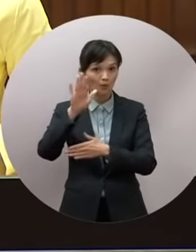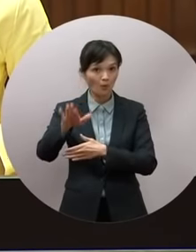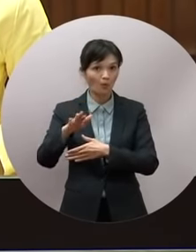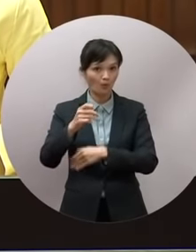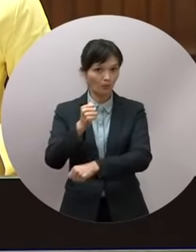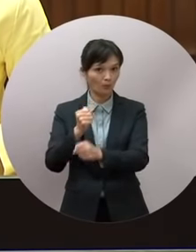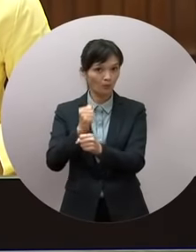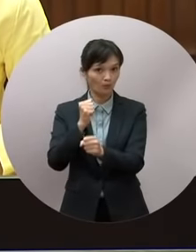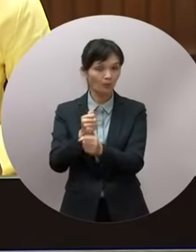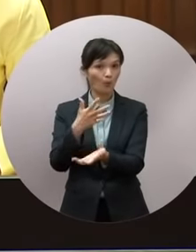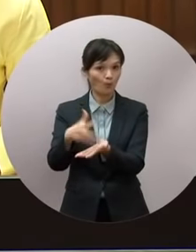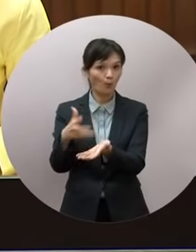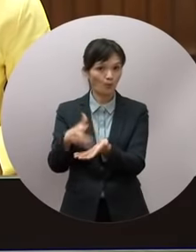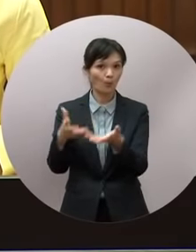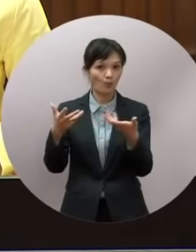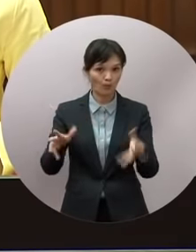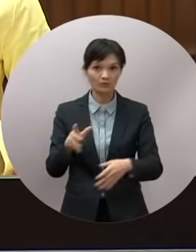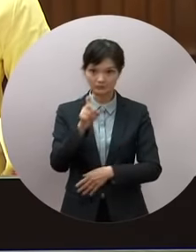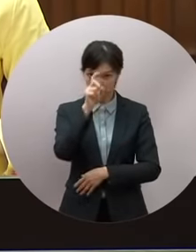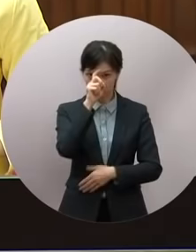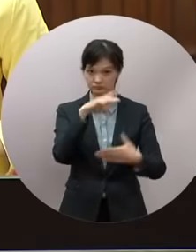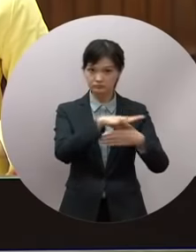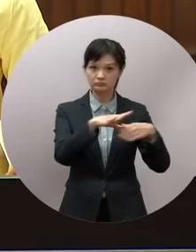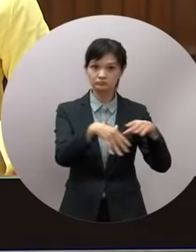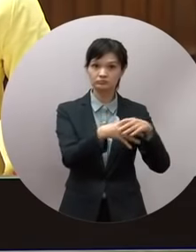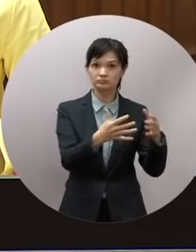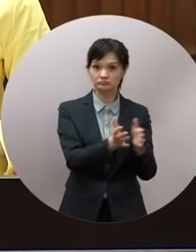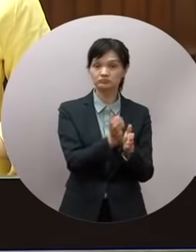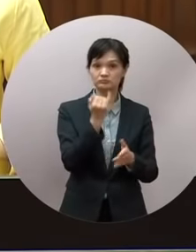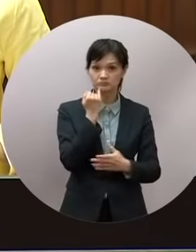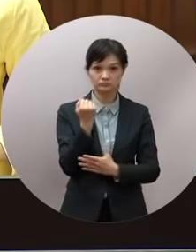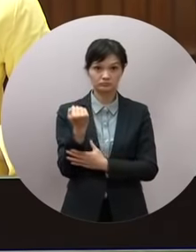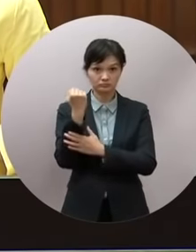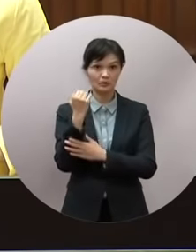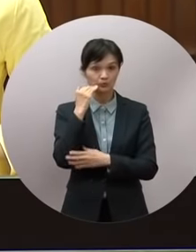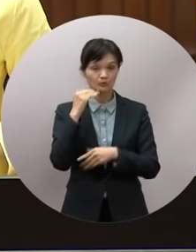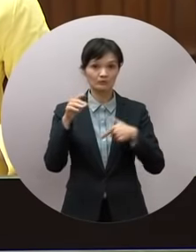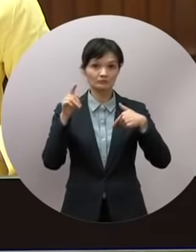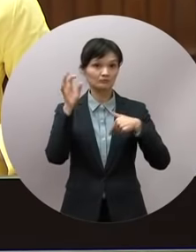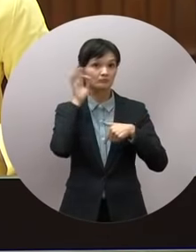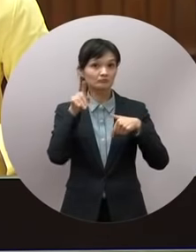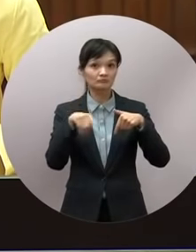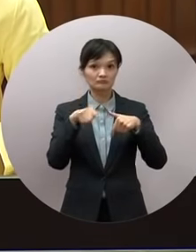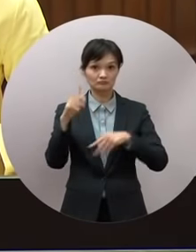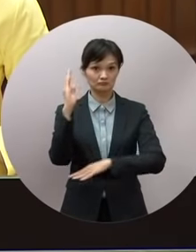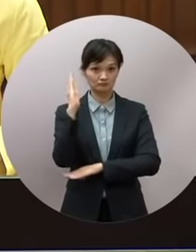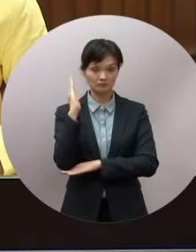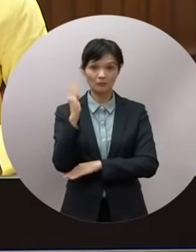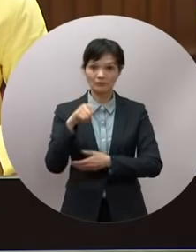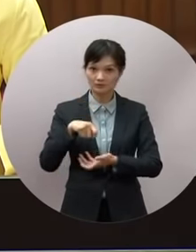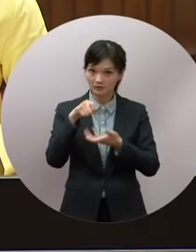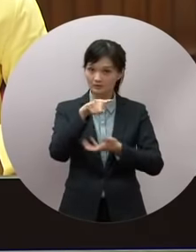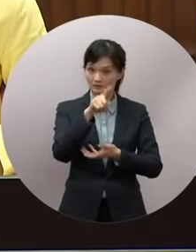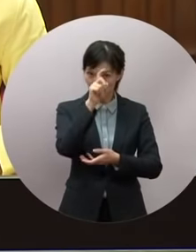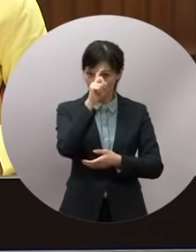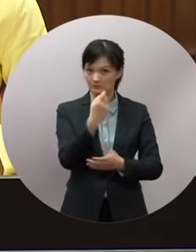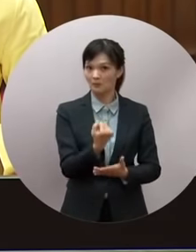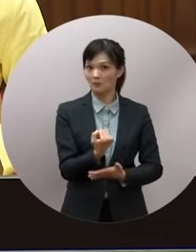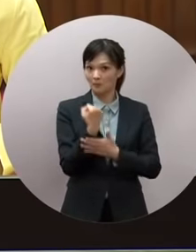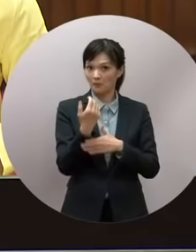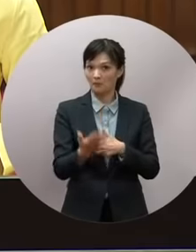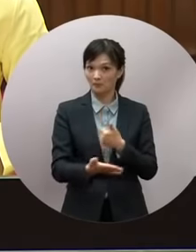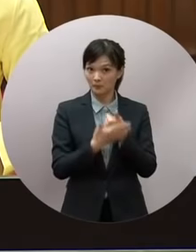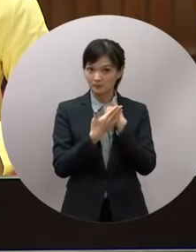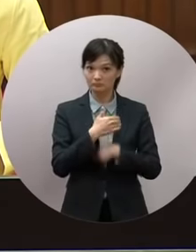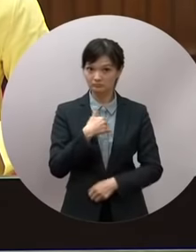是的。 所以希望文化部这边可以支持我们彰化县政府如果有提出的方案，也请你们可以大力的协助，可以吗？